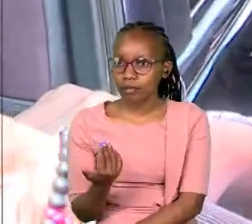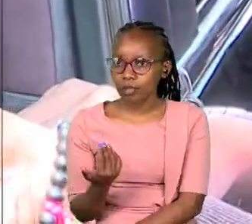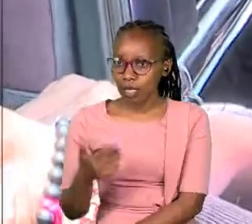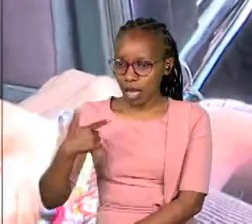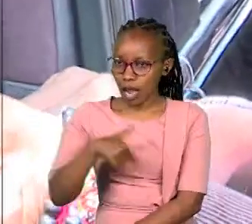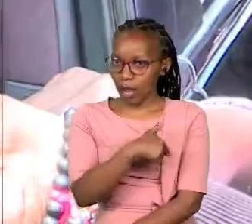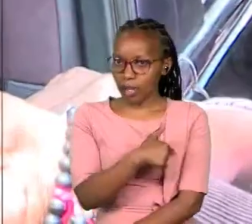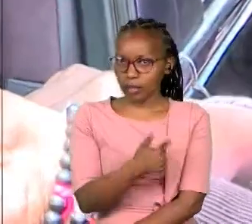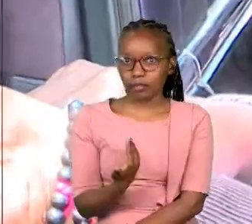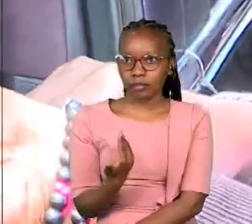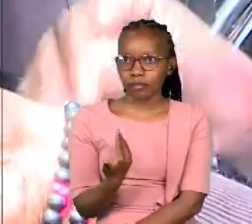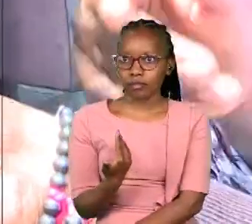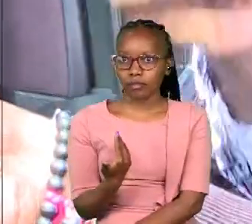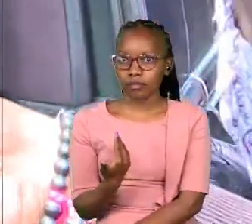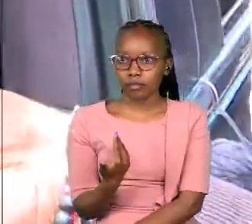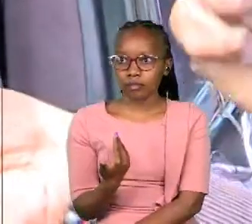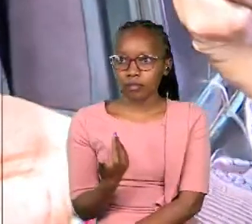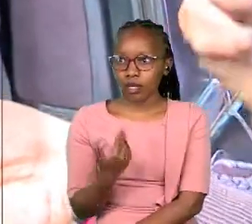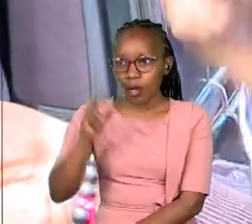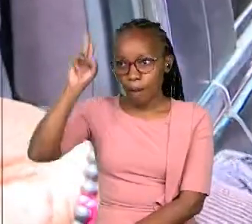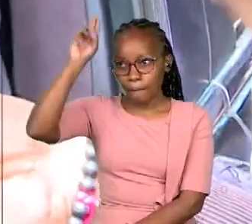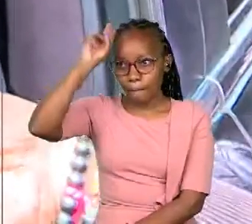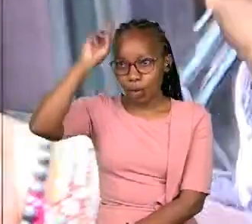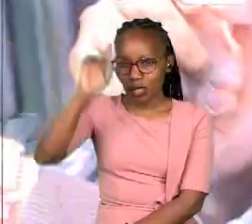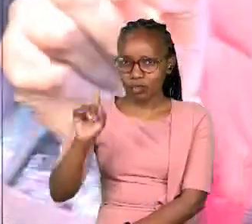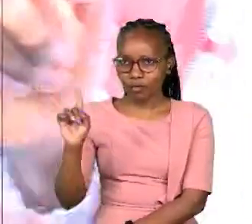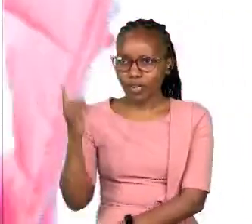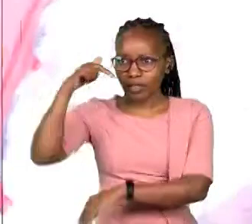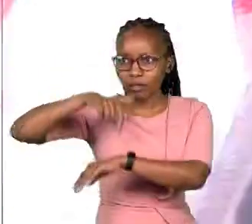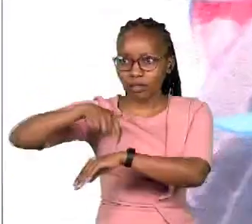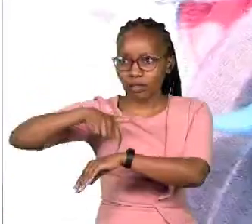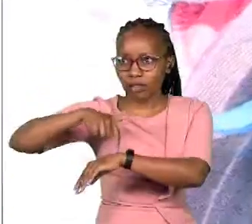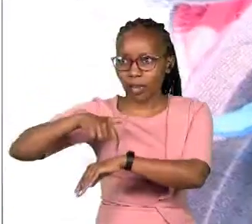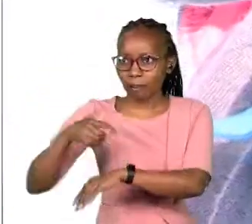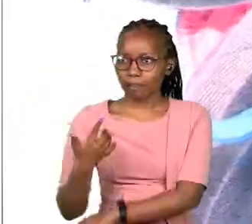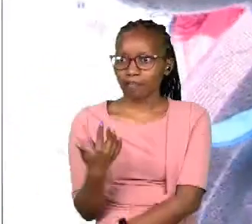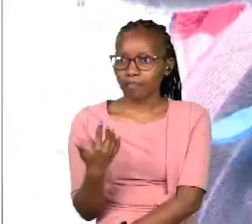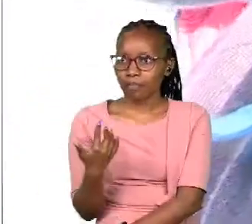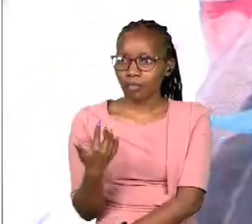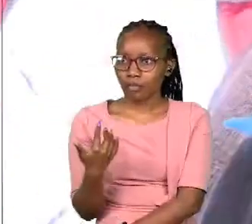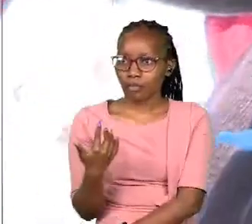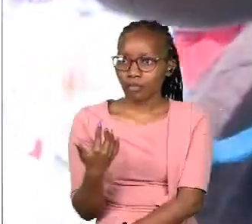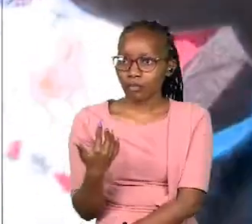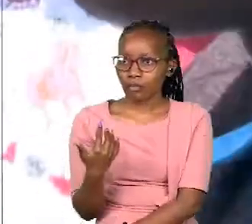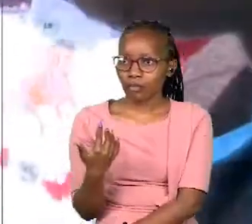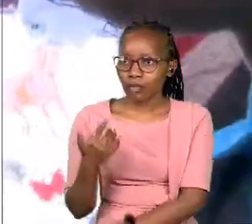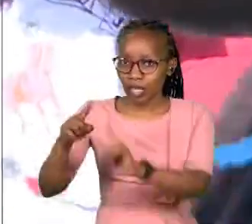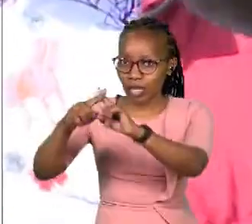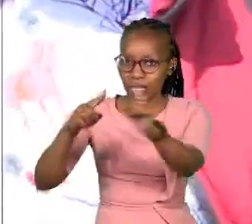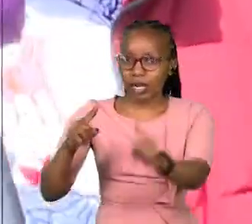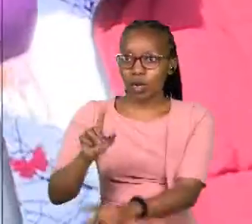kama watu wa Mountain View. Huyu ofisa sio mara yake ya kwanza. Huyu ofisa kuna wakati aliua